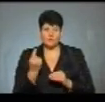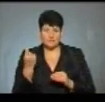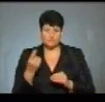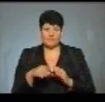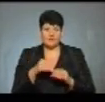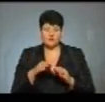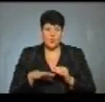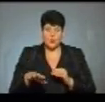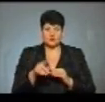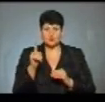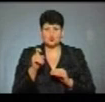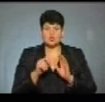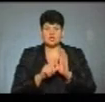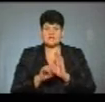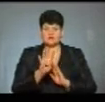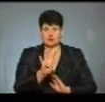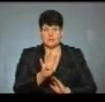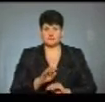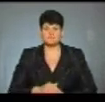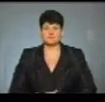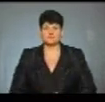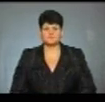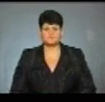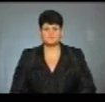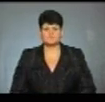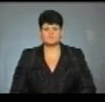виборчому окрузі номер 164.